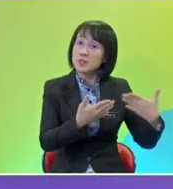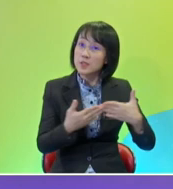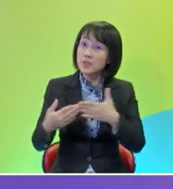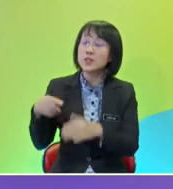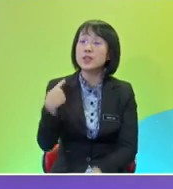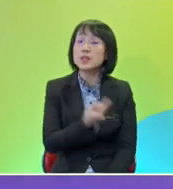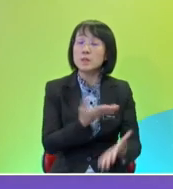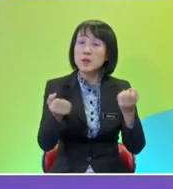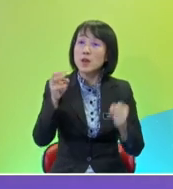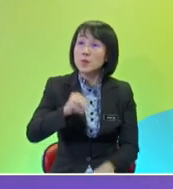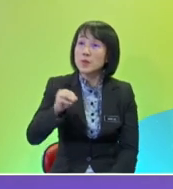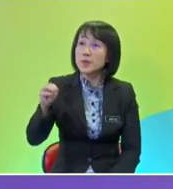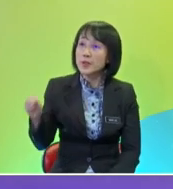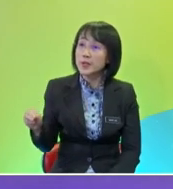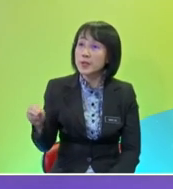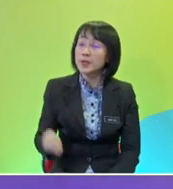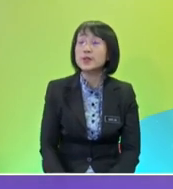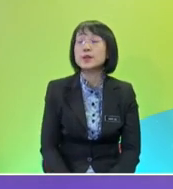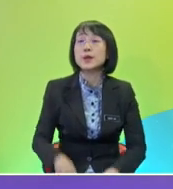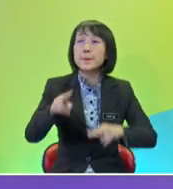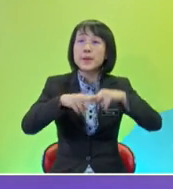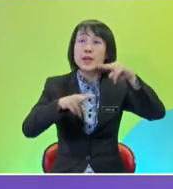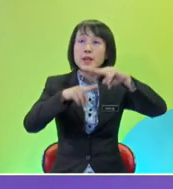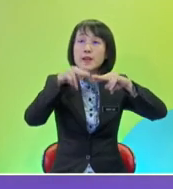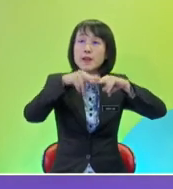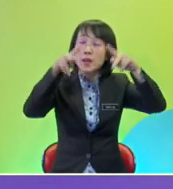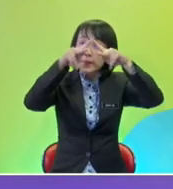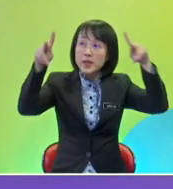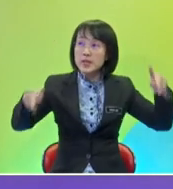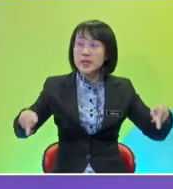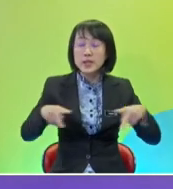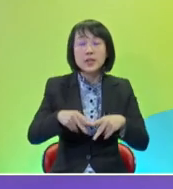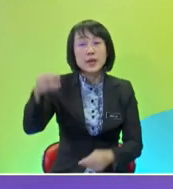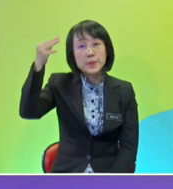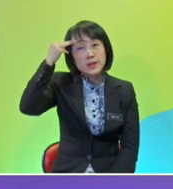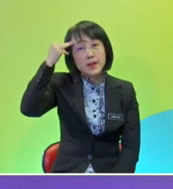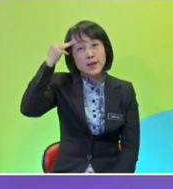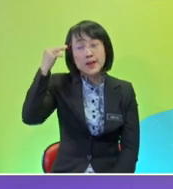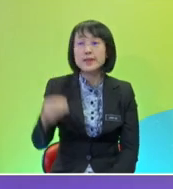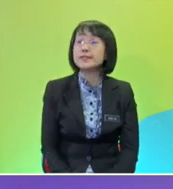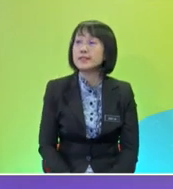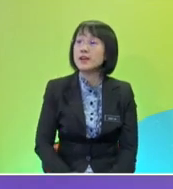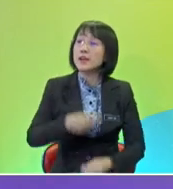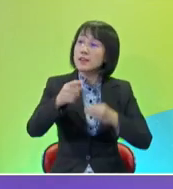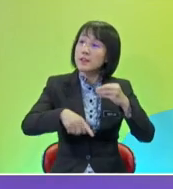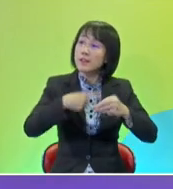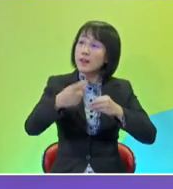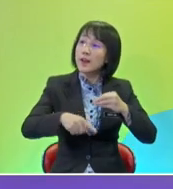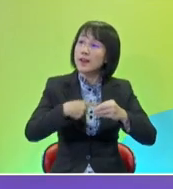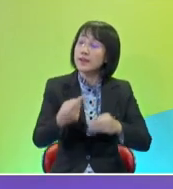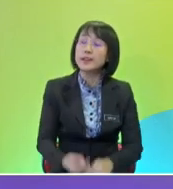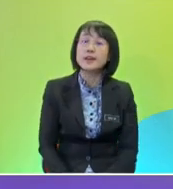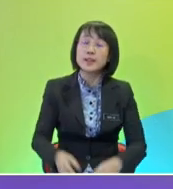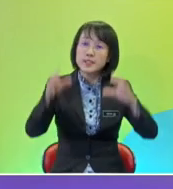nak murid-murid kita untuk membina peta minda. Okey, peta minda tentang